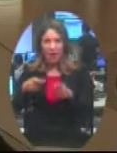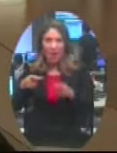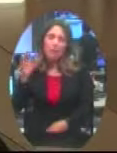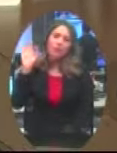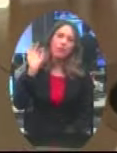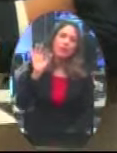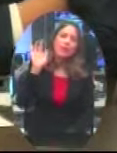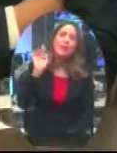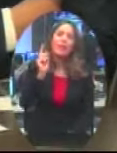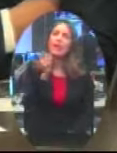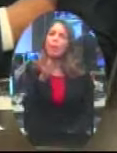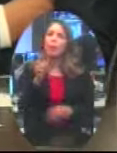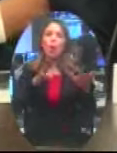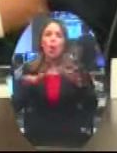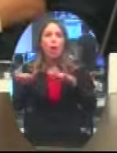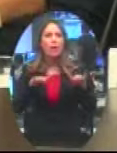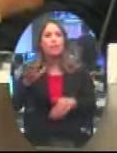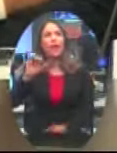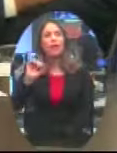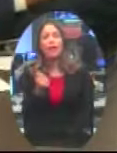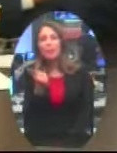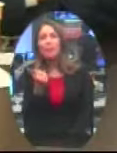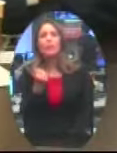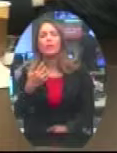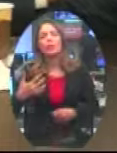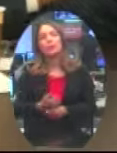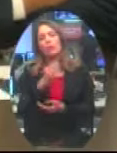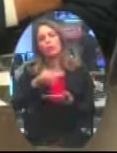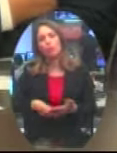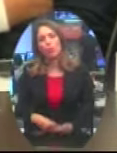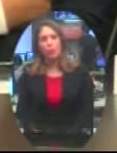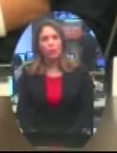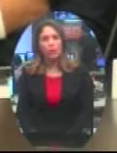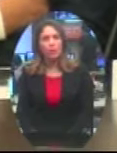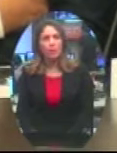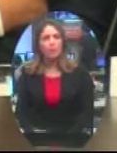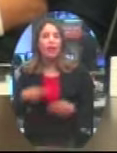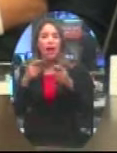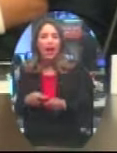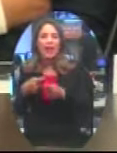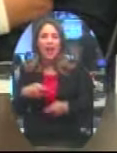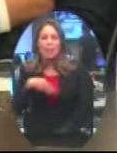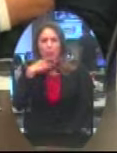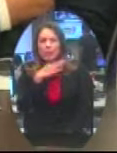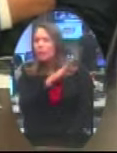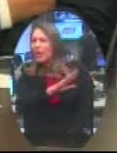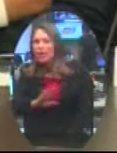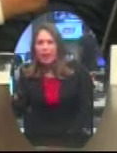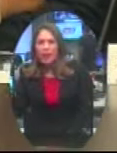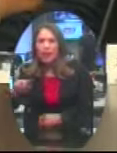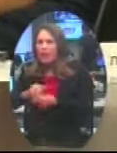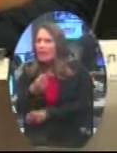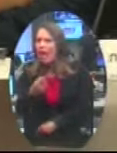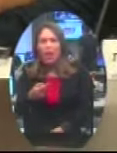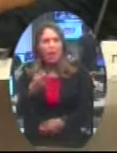הרפורמה תעבור. החקלאים זה הסקופה הנדרשת של המדינה הזאת. מספיק כבר, אי אפשר יותר. אני אומר לכם, אני פה אומר